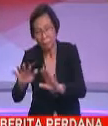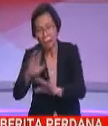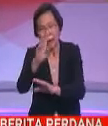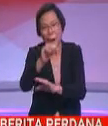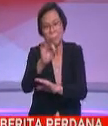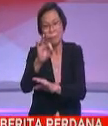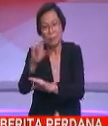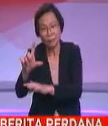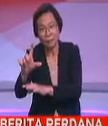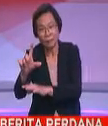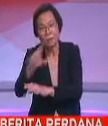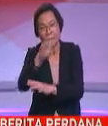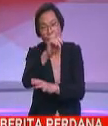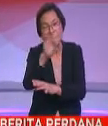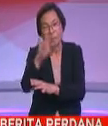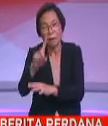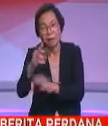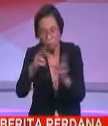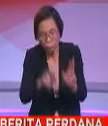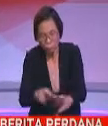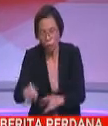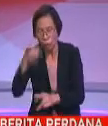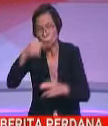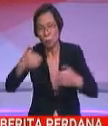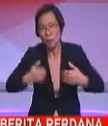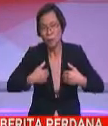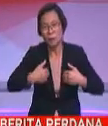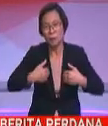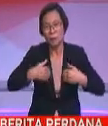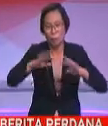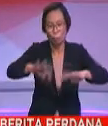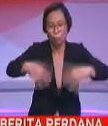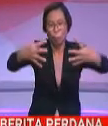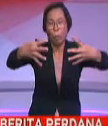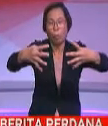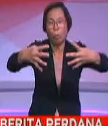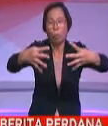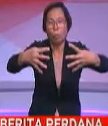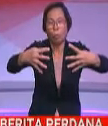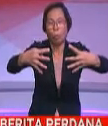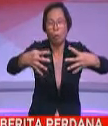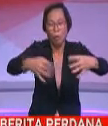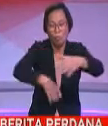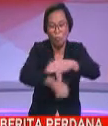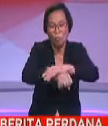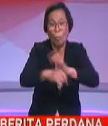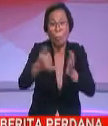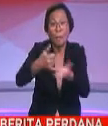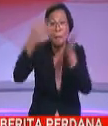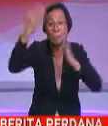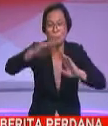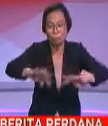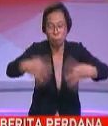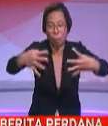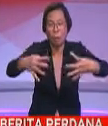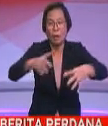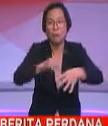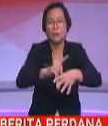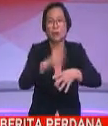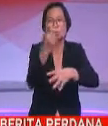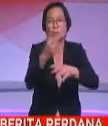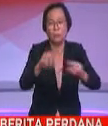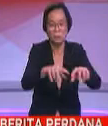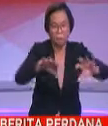telah merancang agar mengadakan kuartal sepak akhir, sukuk akhir dan akhir di dua